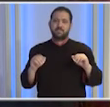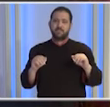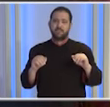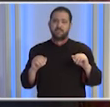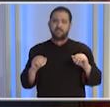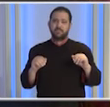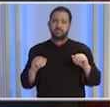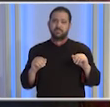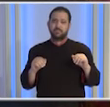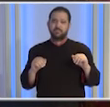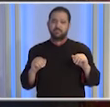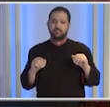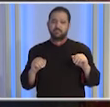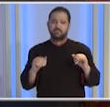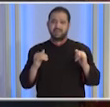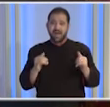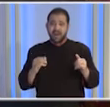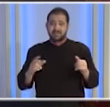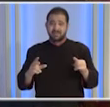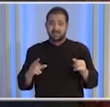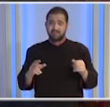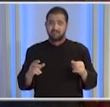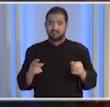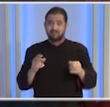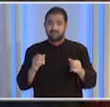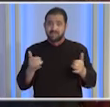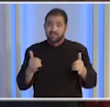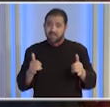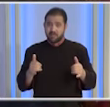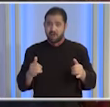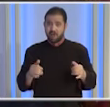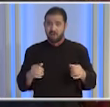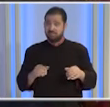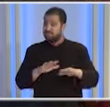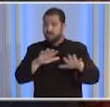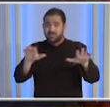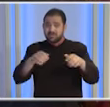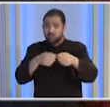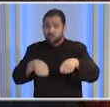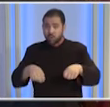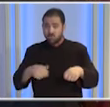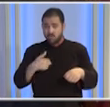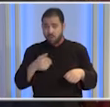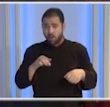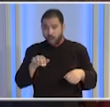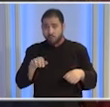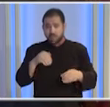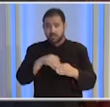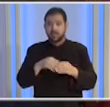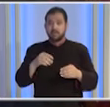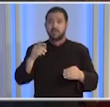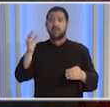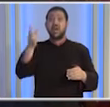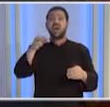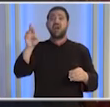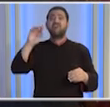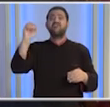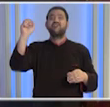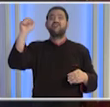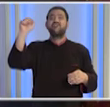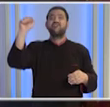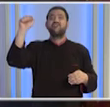a poporului român. Asta se face timp. Așa se întâmplă peste tot. Peste tot. Am fost în Franța acum vreo 30 de ani în